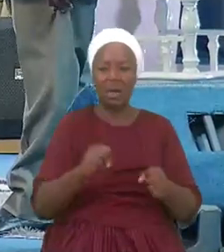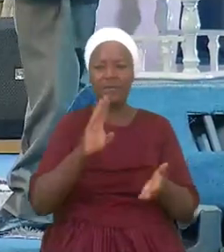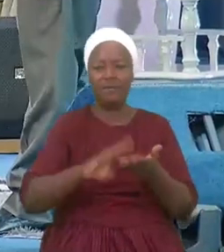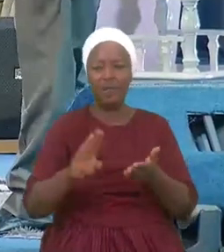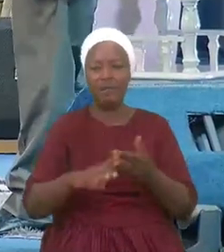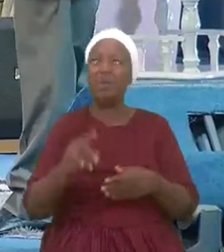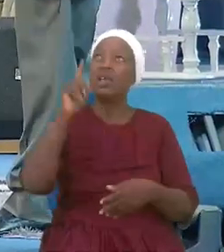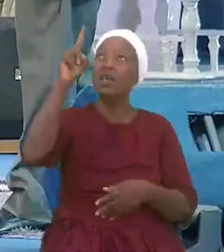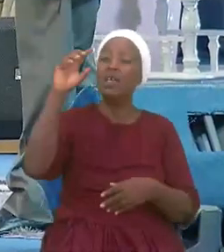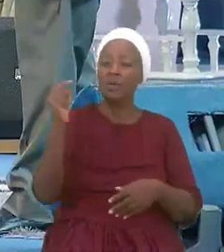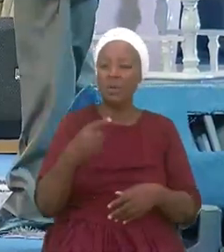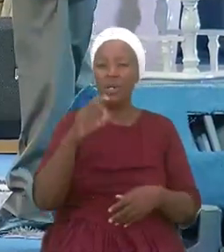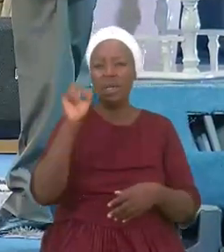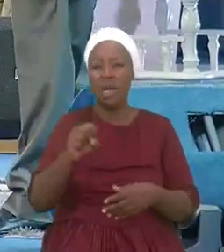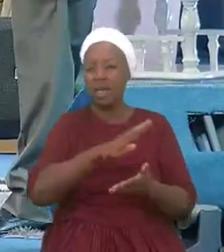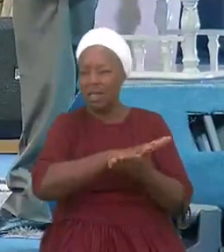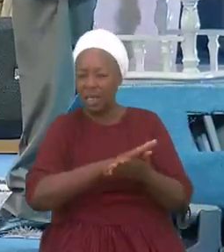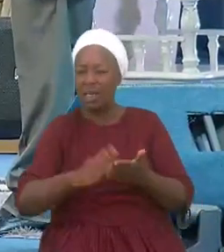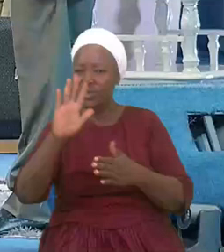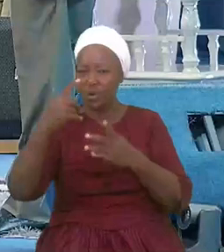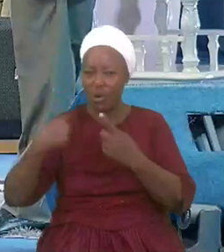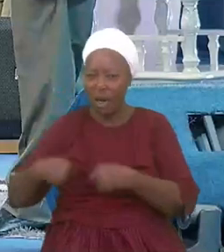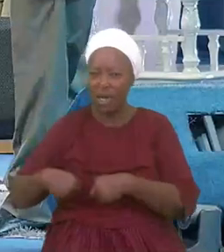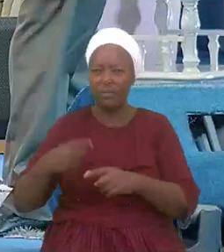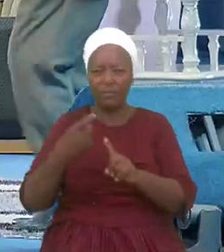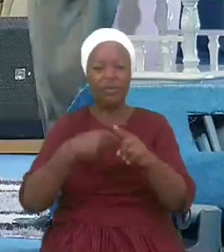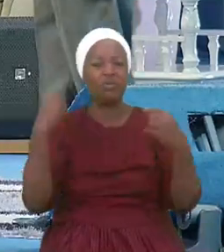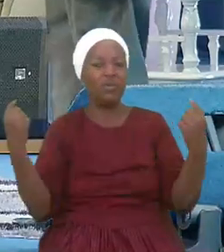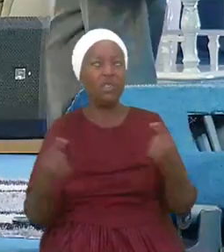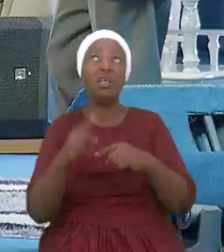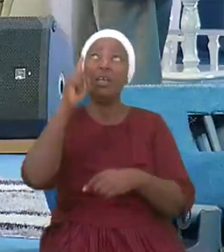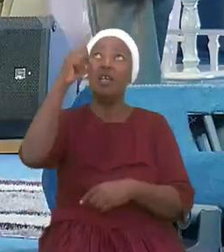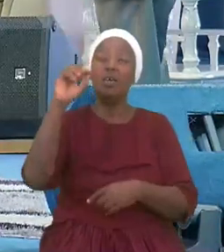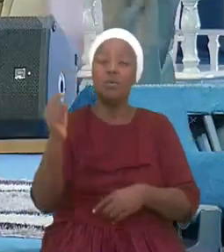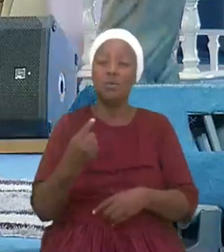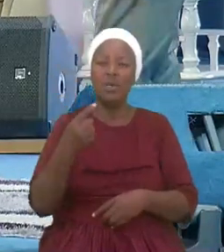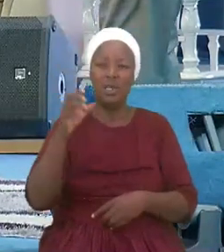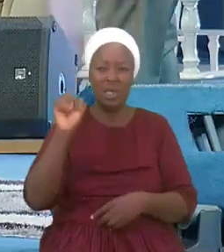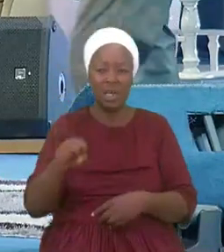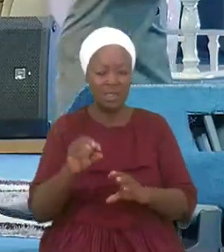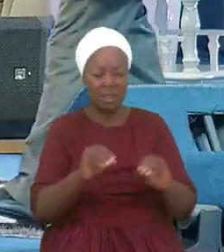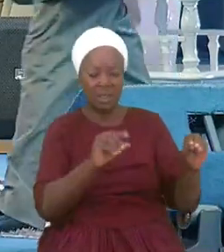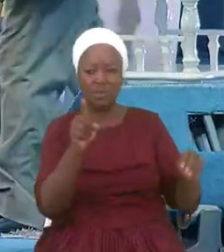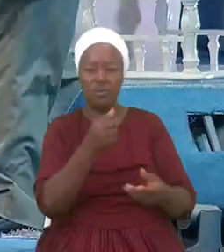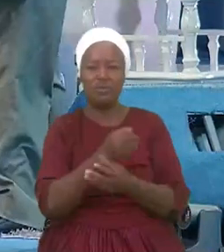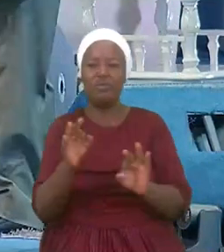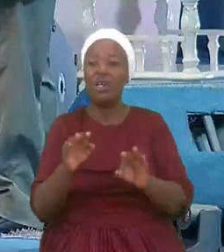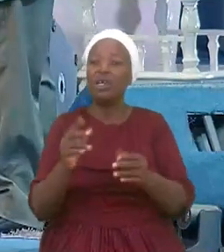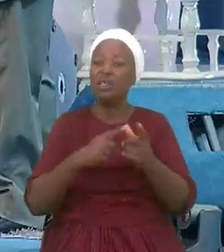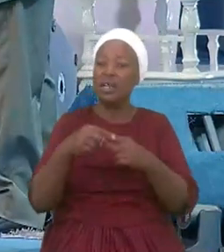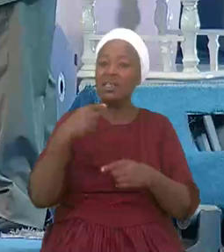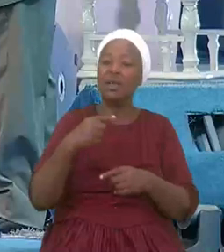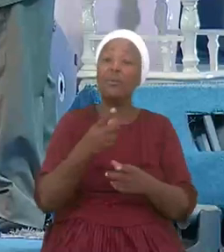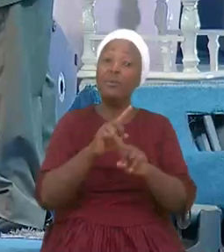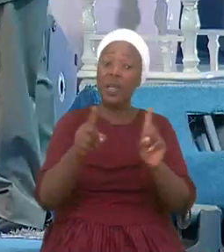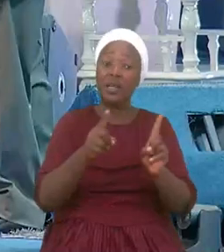lui seul peut se lever le seul peut pardonner lui seul peut purifier votre cœur du péché